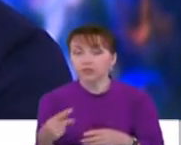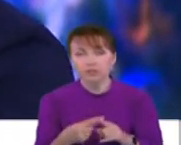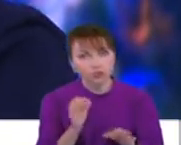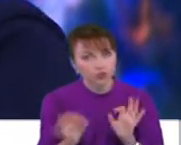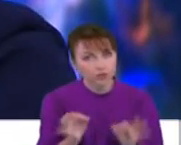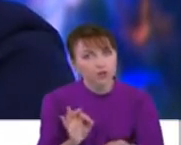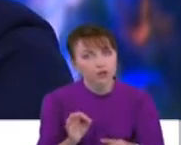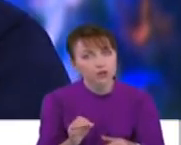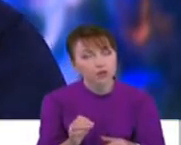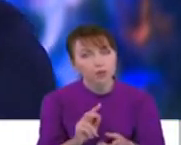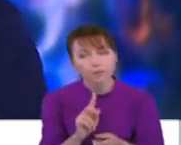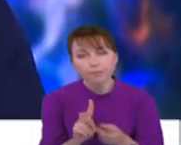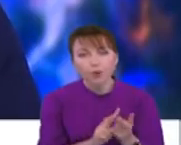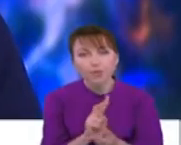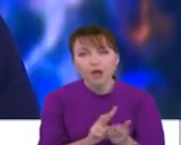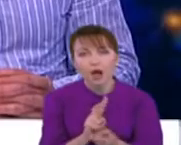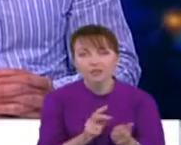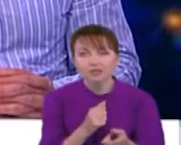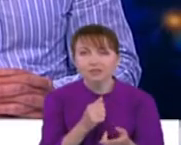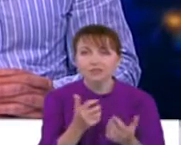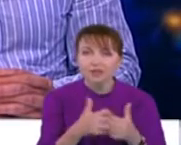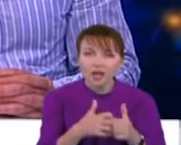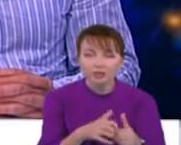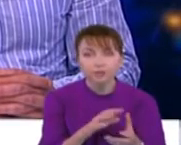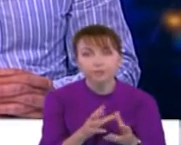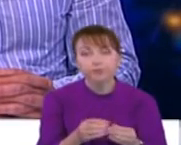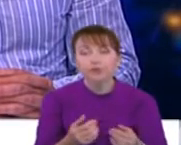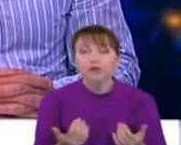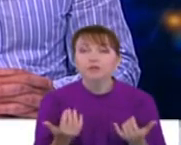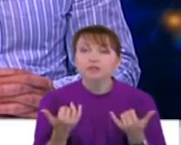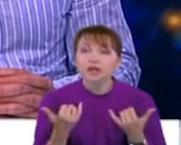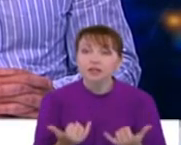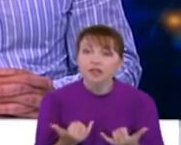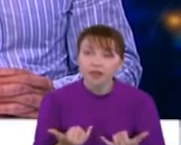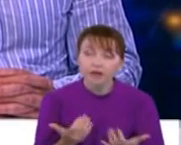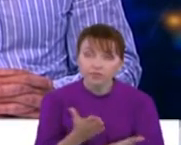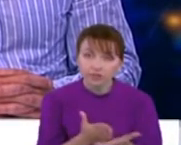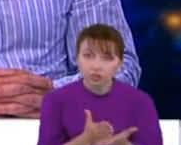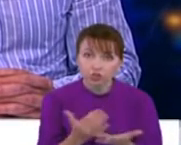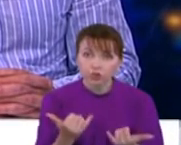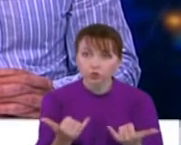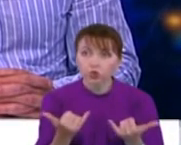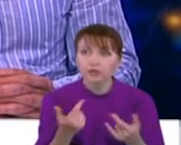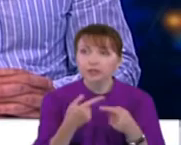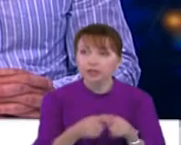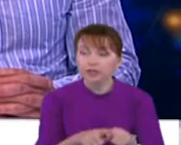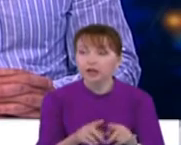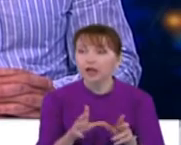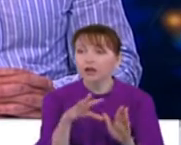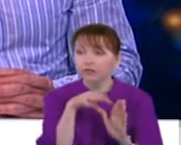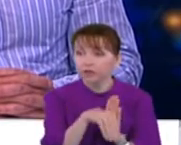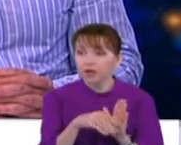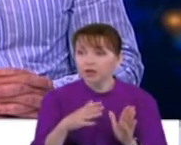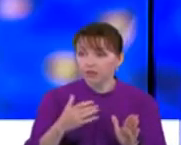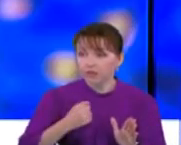нормальний темп переозброєння? Це наявності сучасної техніки в загальній кількості техніки, яка мається на озброєнні. Ну,